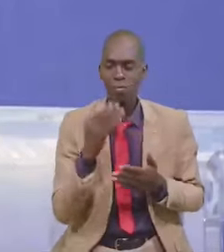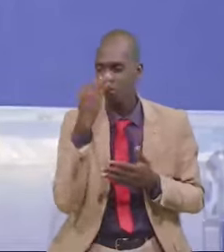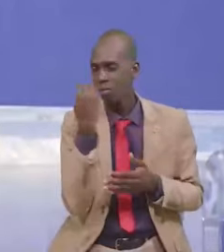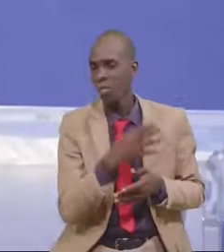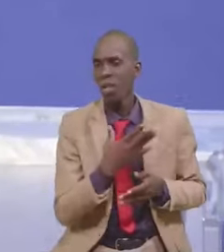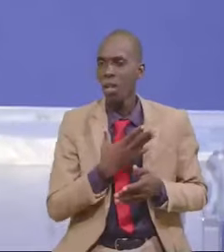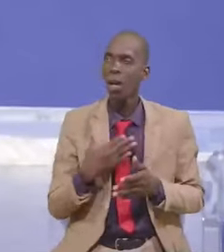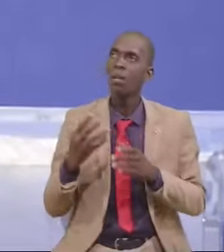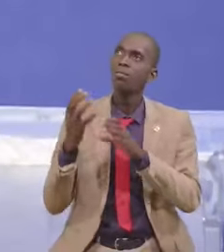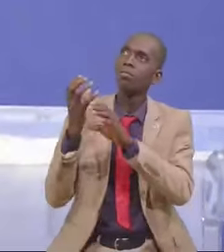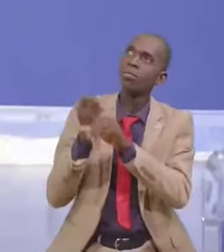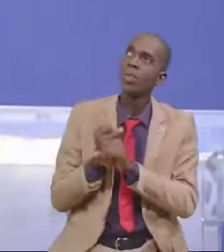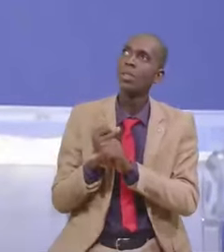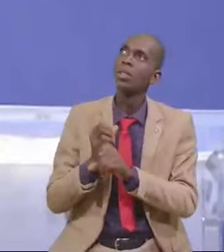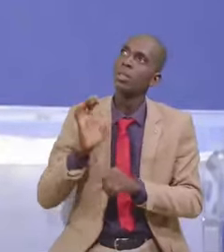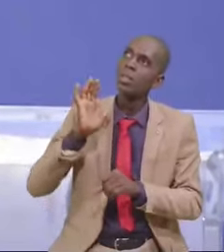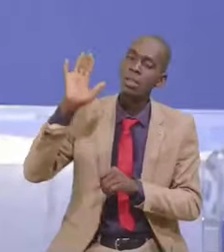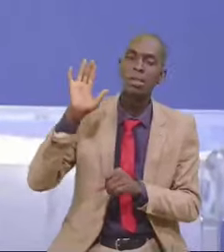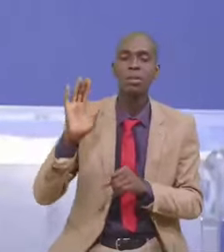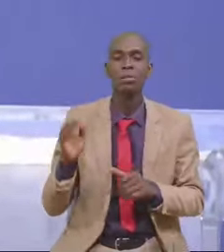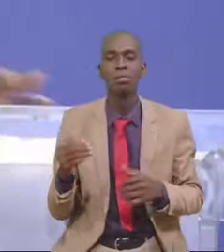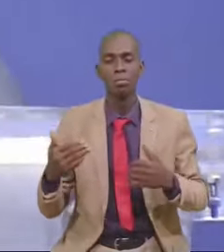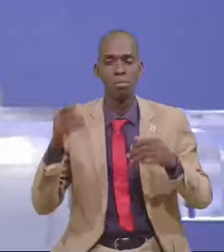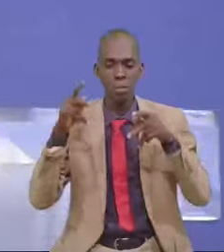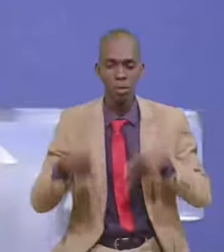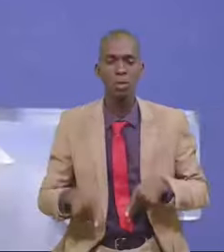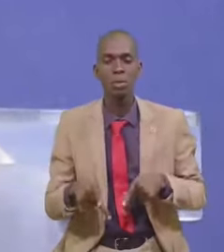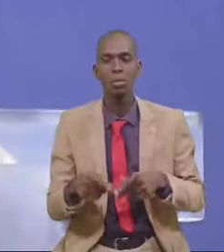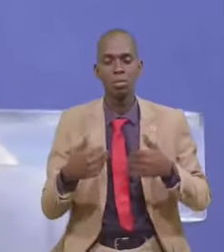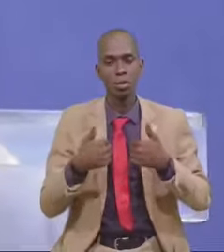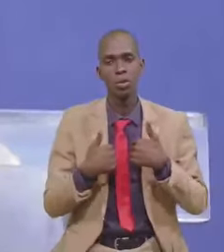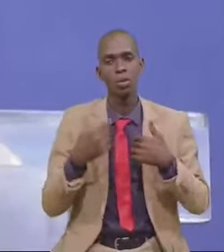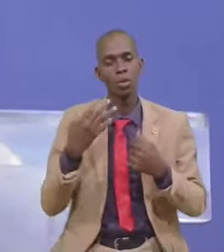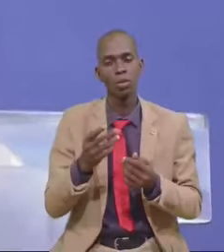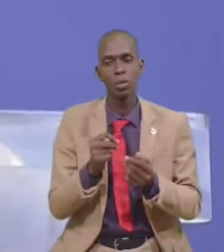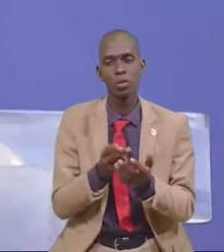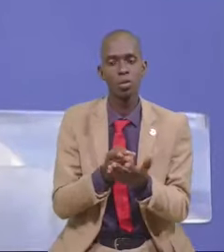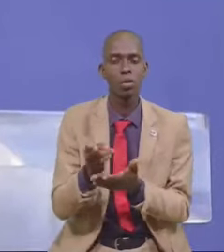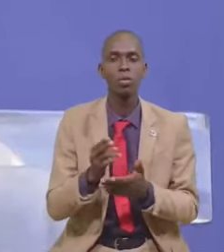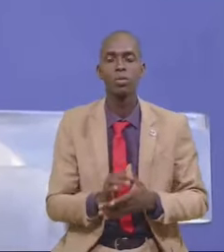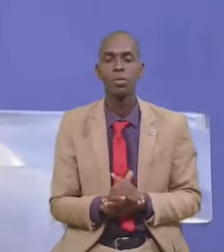Et pourquoi tu dois abandonner tout ce que tu dois abandonner pour posséder personnellement cette vérité?